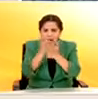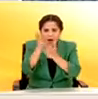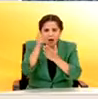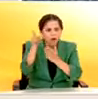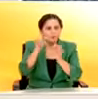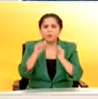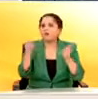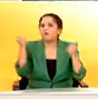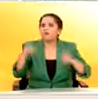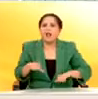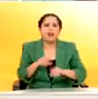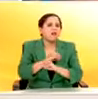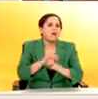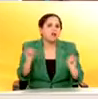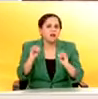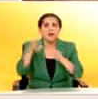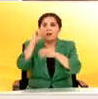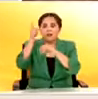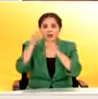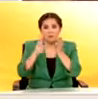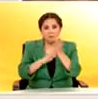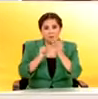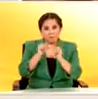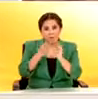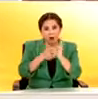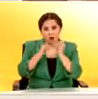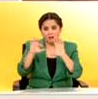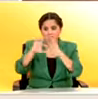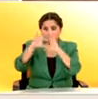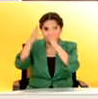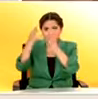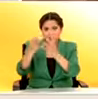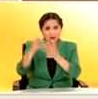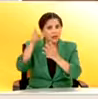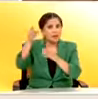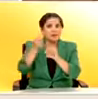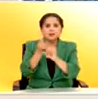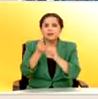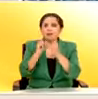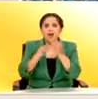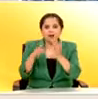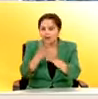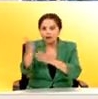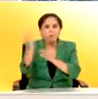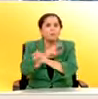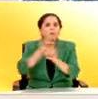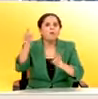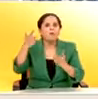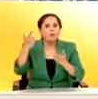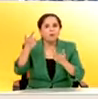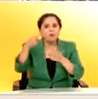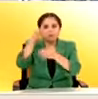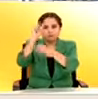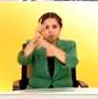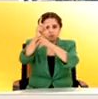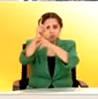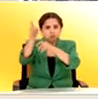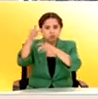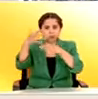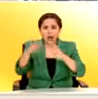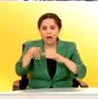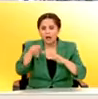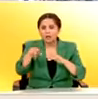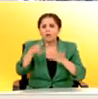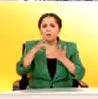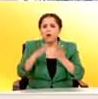था। मंगल ग्रह पर जीपीएस संभव नहीं, इसलिए ड्रोन को कोई बाहरी